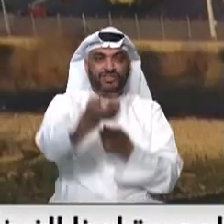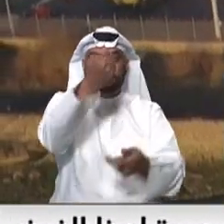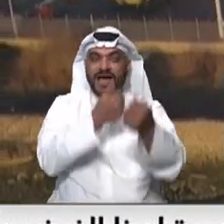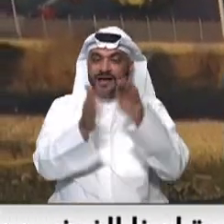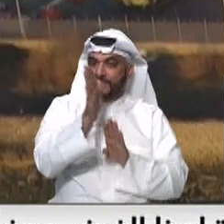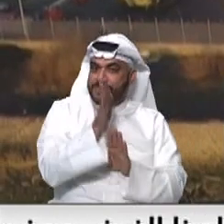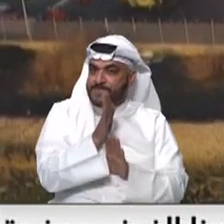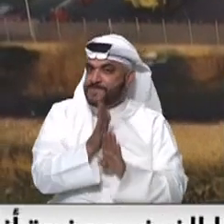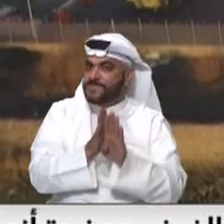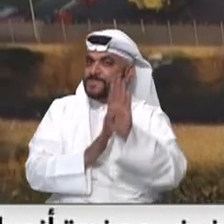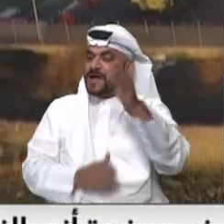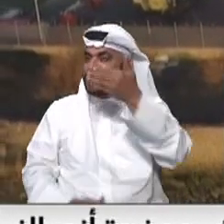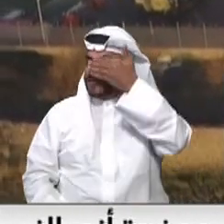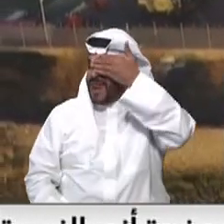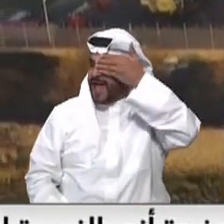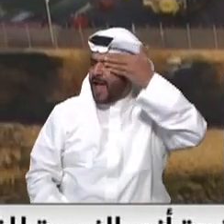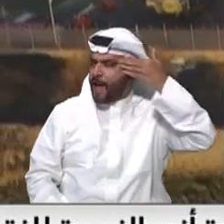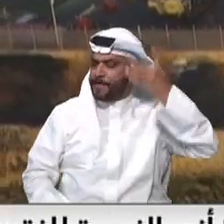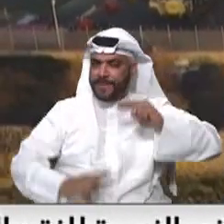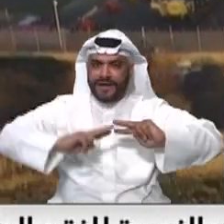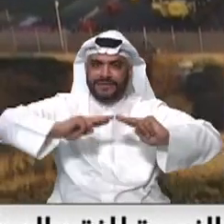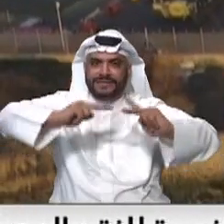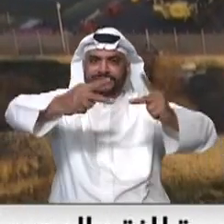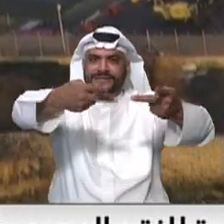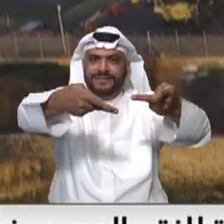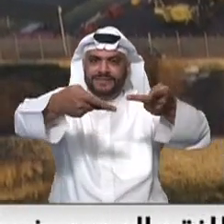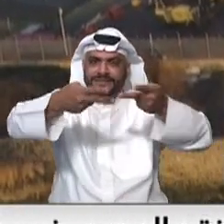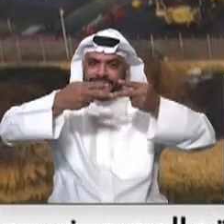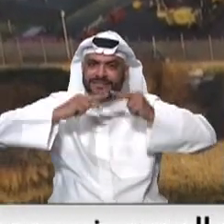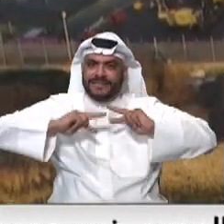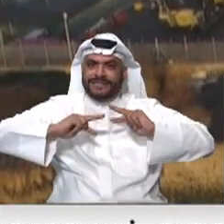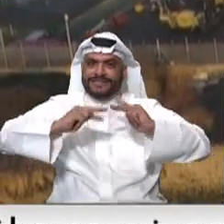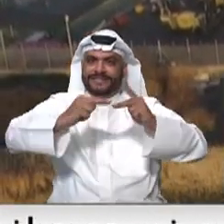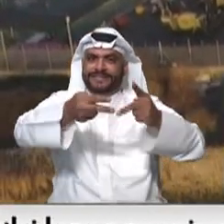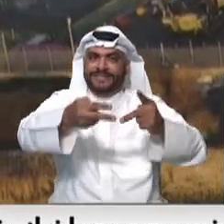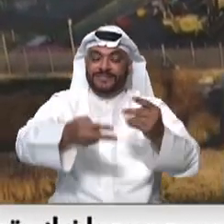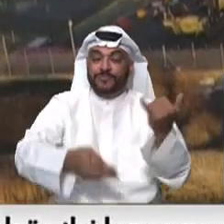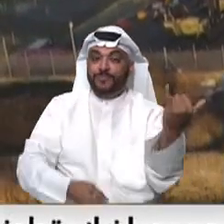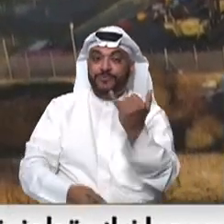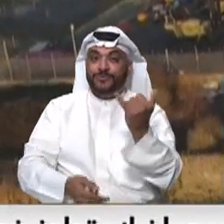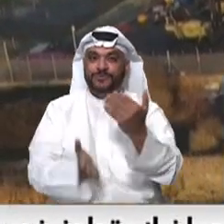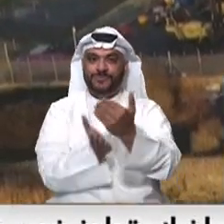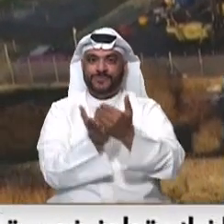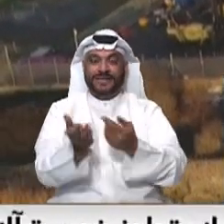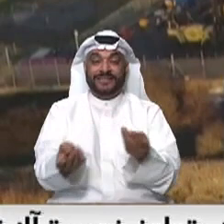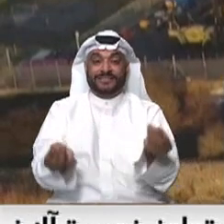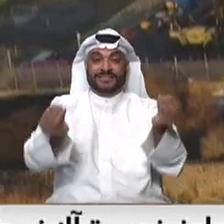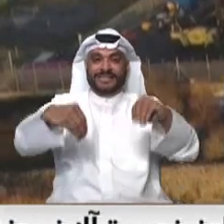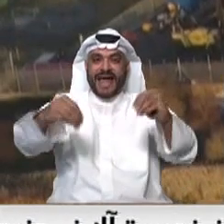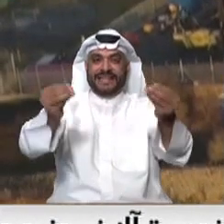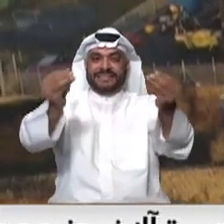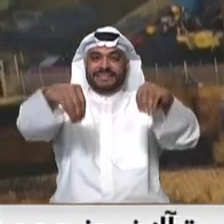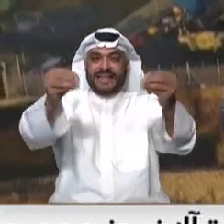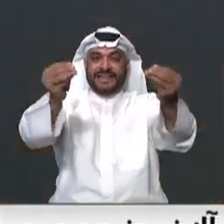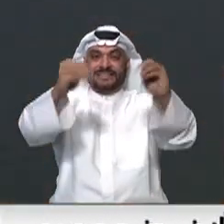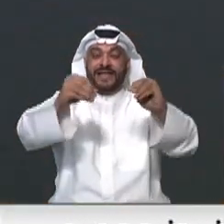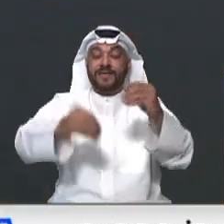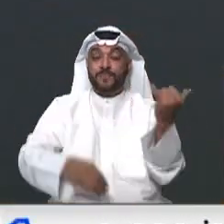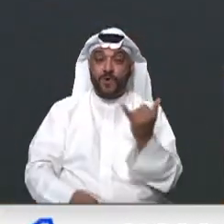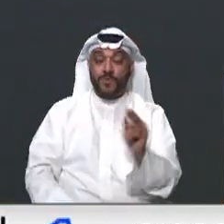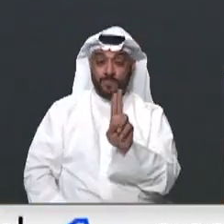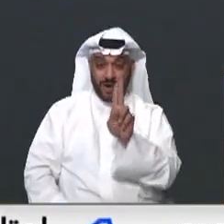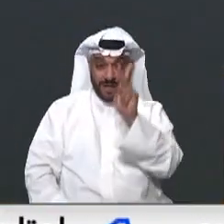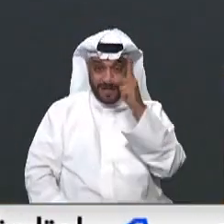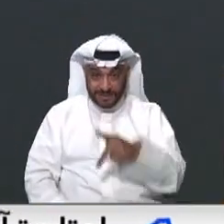الخاصة بالمشاريع الصغيرة والمتوسطة لدورها الحيوي في الاقتصادات الوطنية، وأيضا عبر إسهام بريطانيا